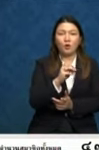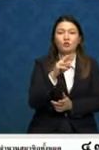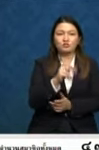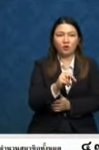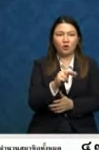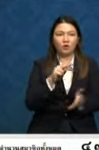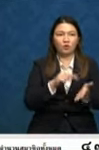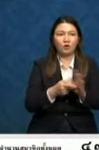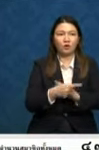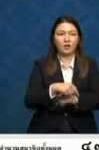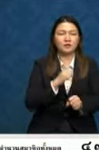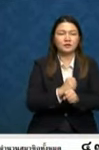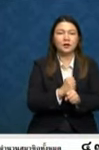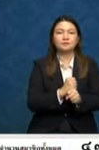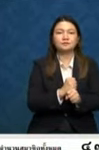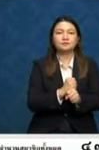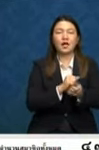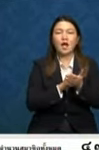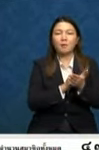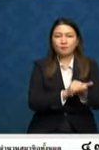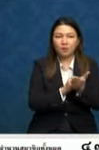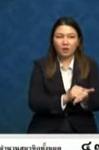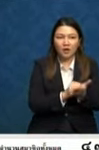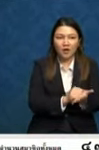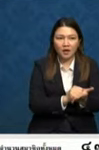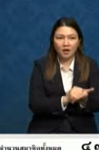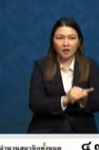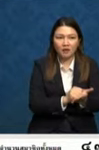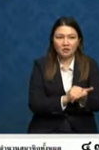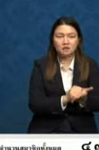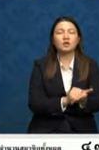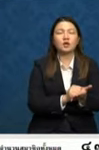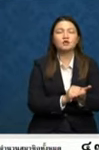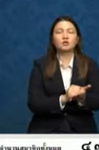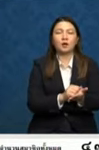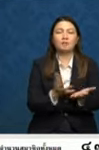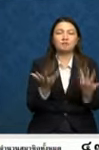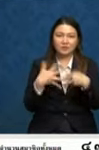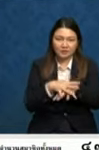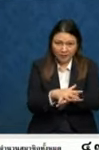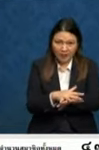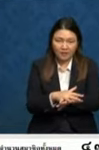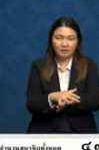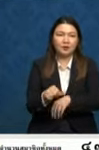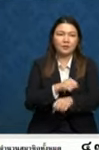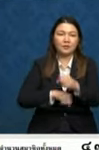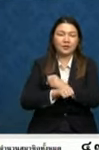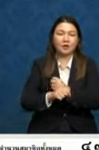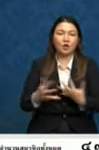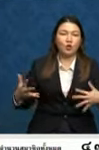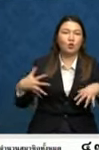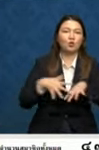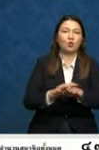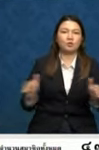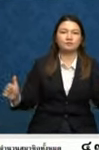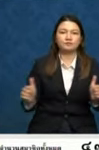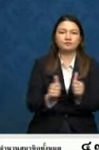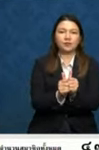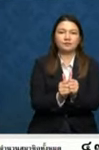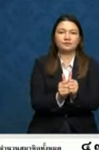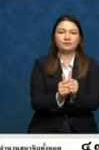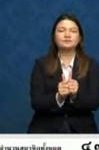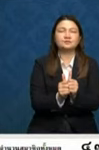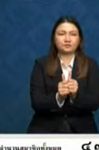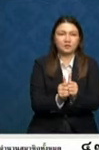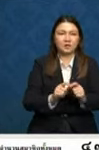ลักษณะของการอำนวยการครับเป็นลักษณะของการประสานการปฏิบัติร่วมกับทุกส่วนราชการในด้านความมั่นคง